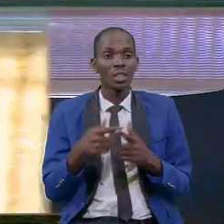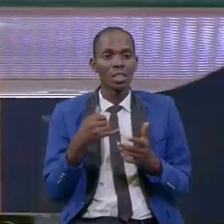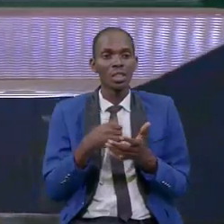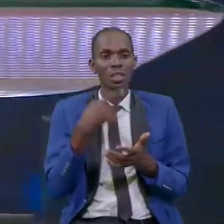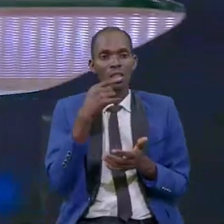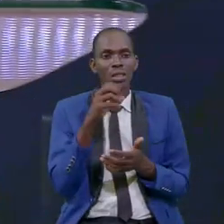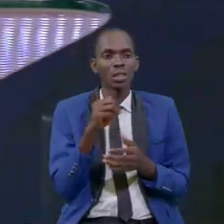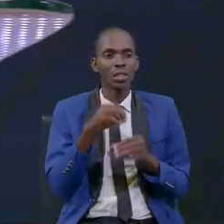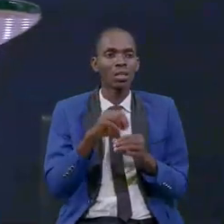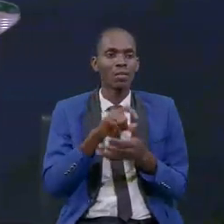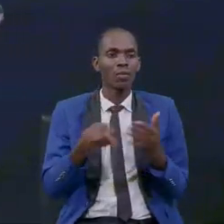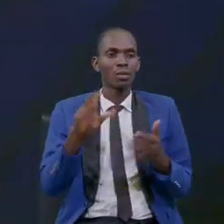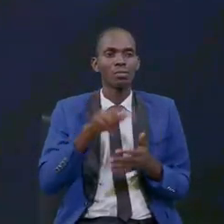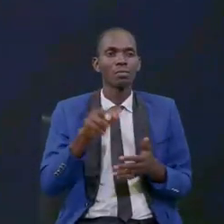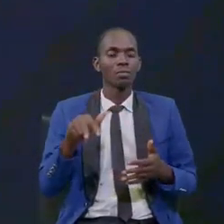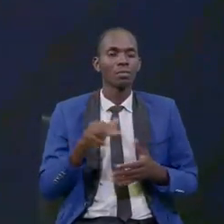dedans.